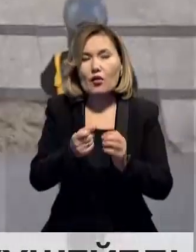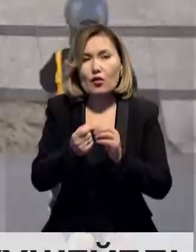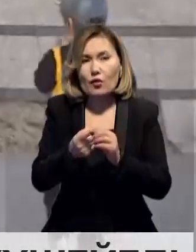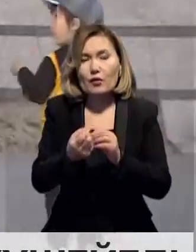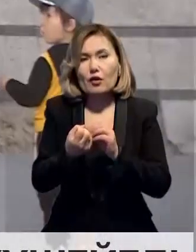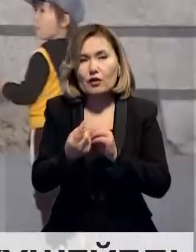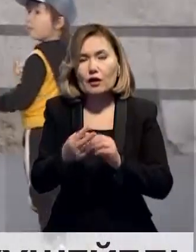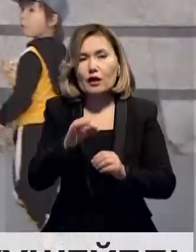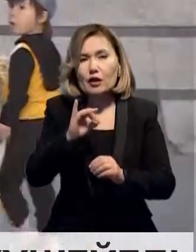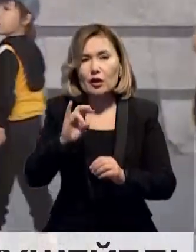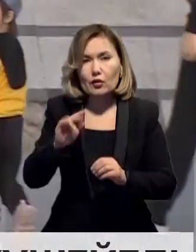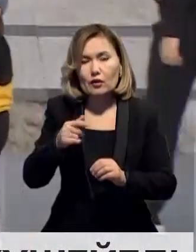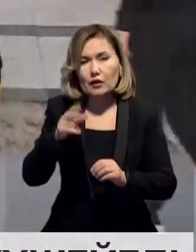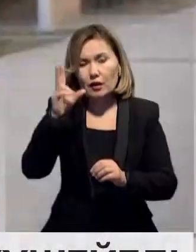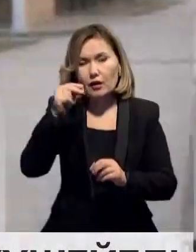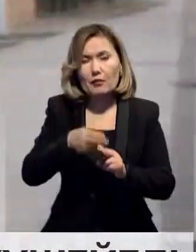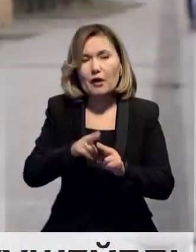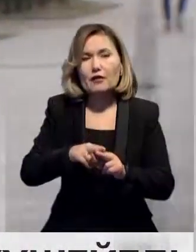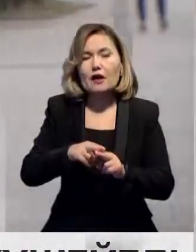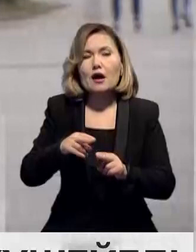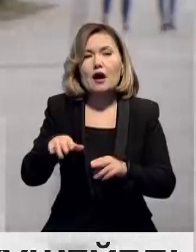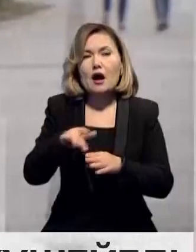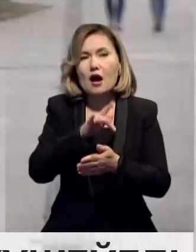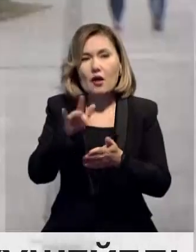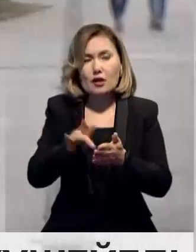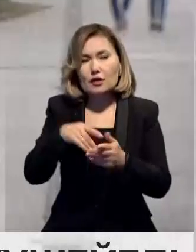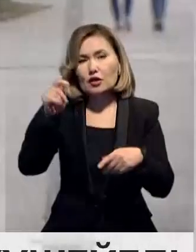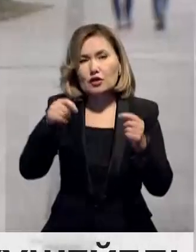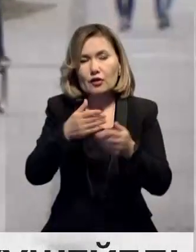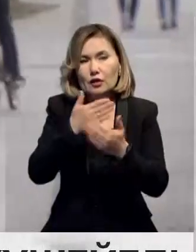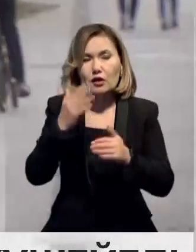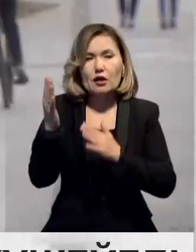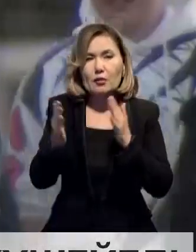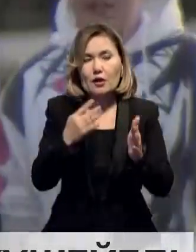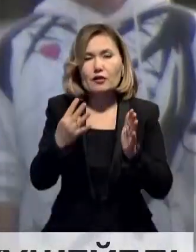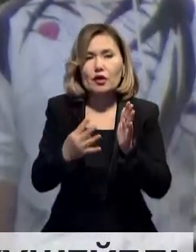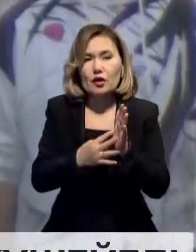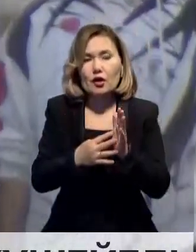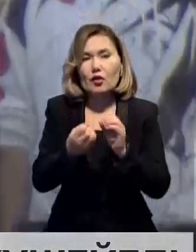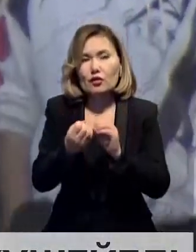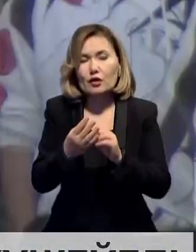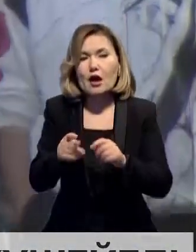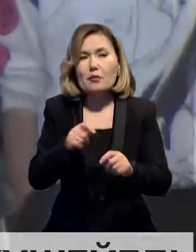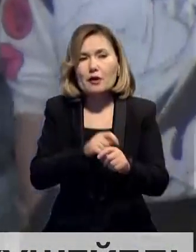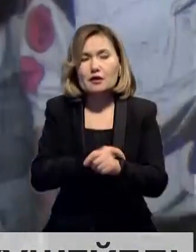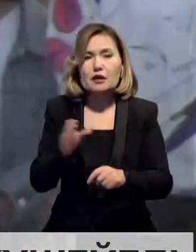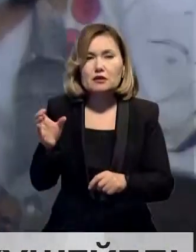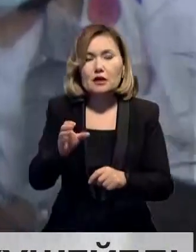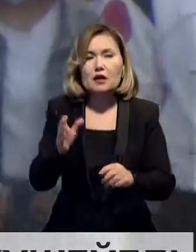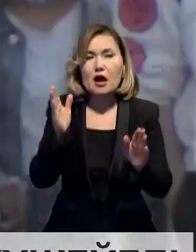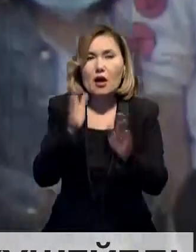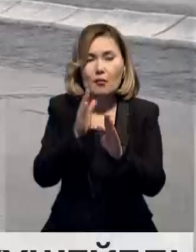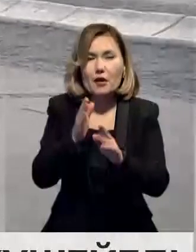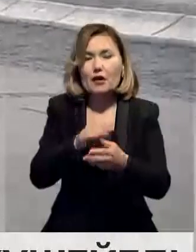11-12 маусымда қала бойынша жауын-шашынсыз ауа-райы күтіледі. Желдің жылдамдығы 9-14 метр секунд, және ауа